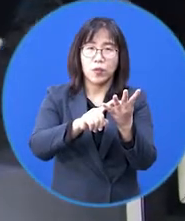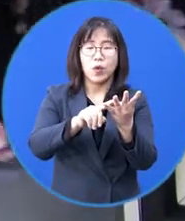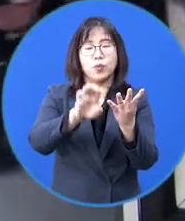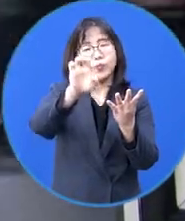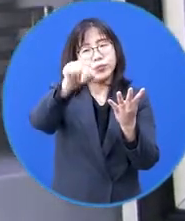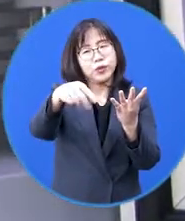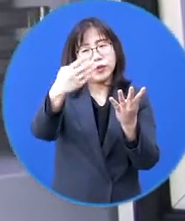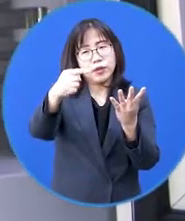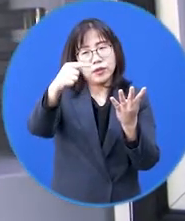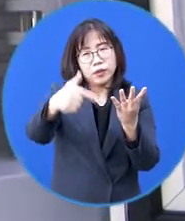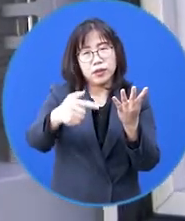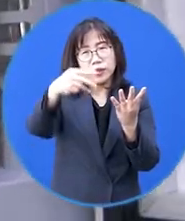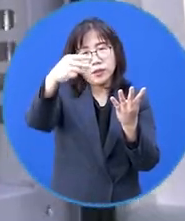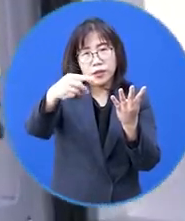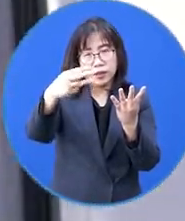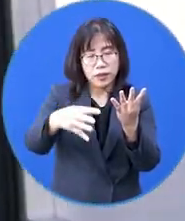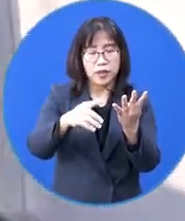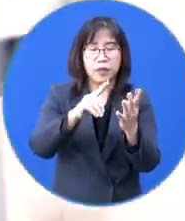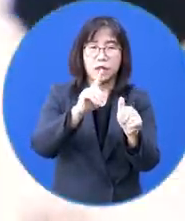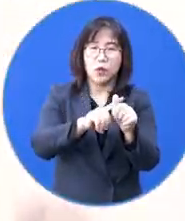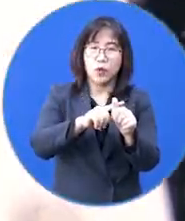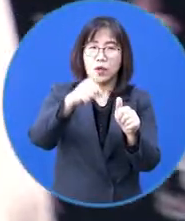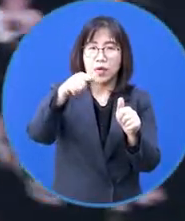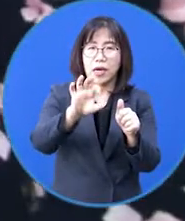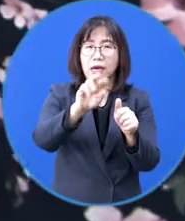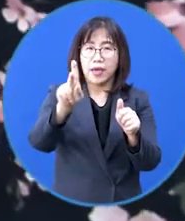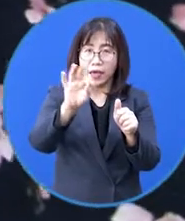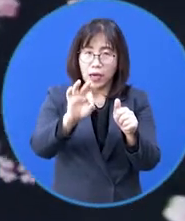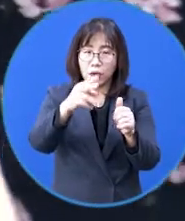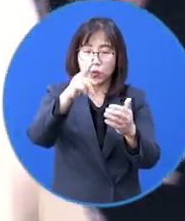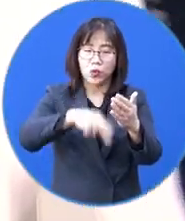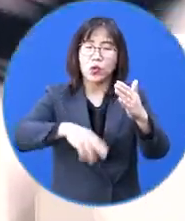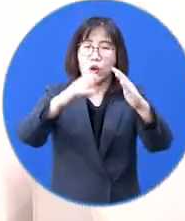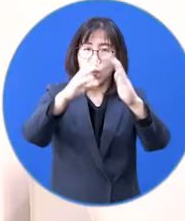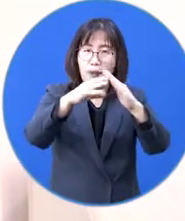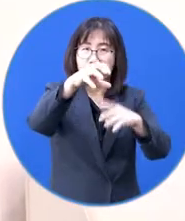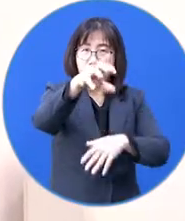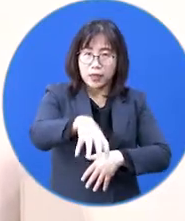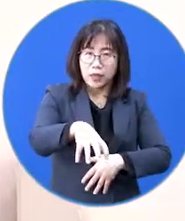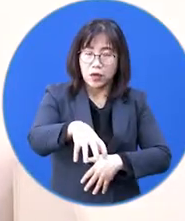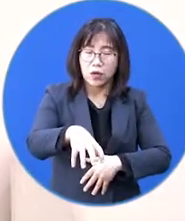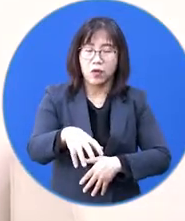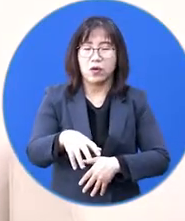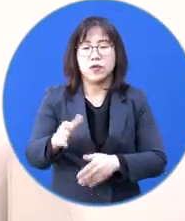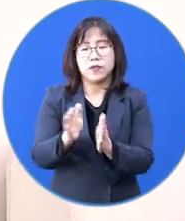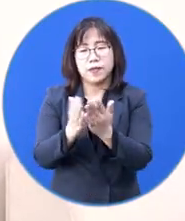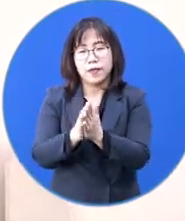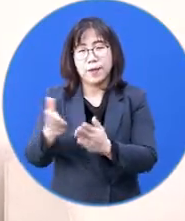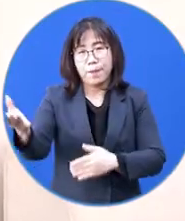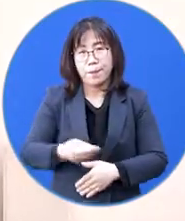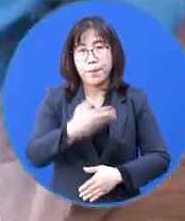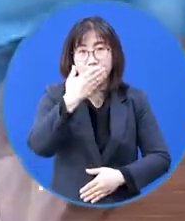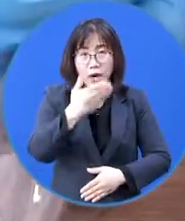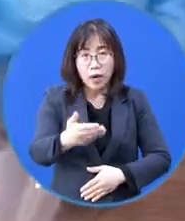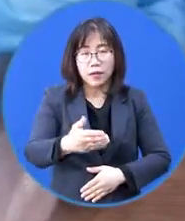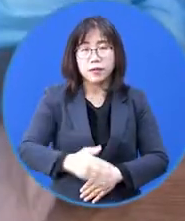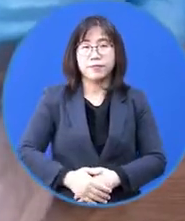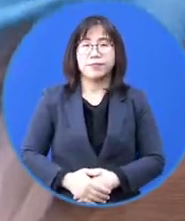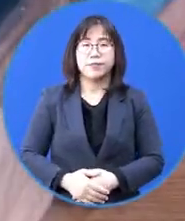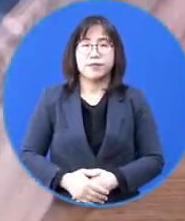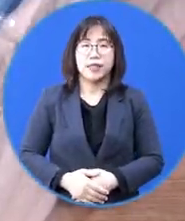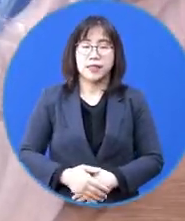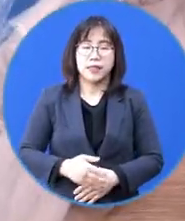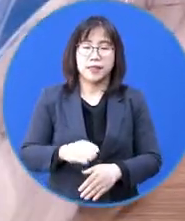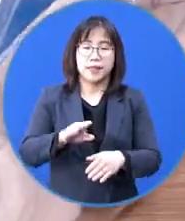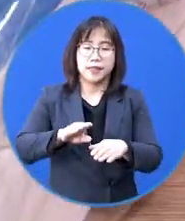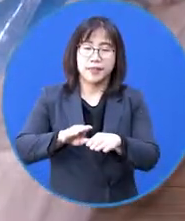우장산 숲속도서관, 푸른들 청소년도서관, 가양도서관으로 각 도서관 1층 현관에서 신청 도서를 받을